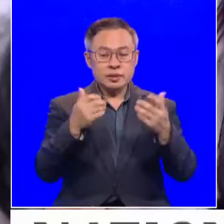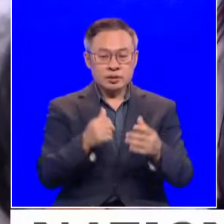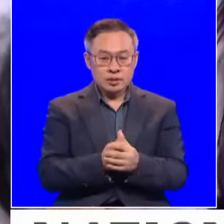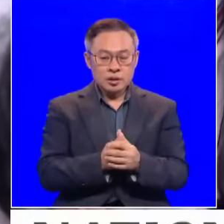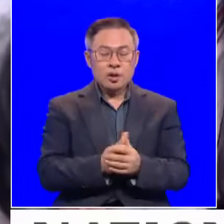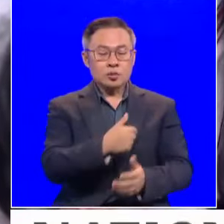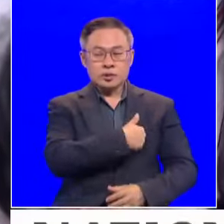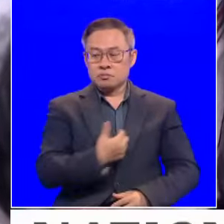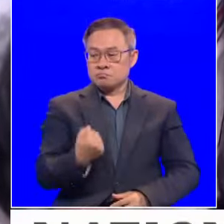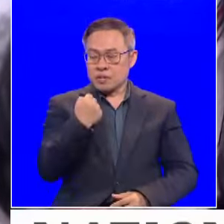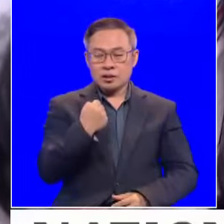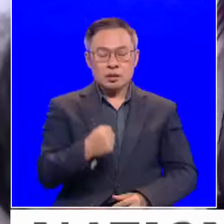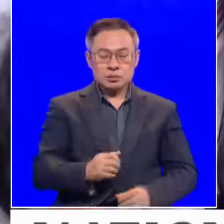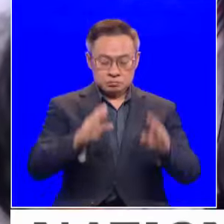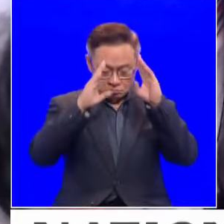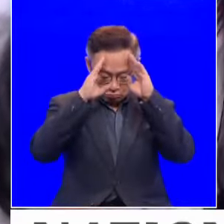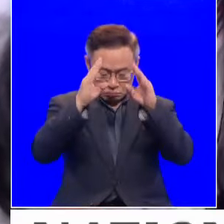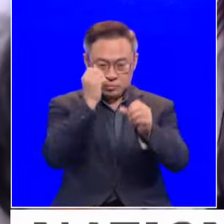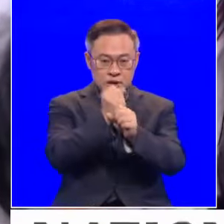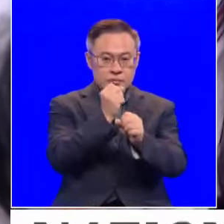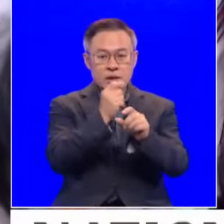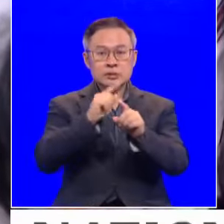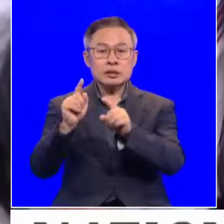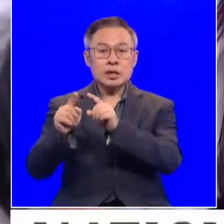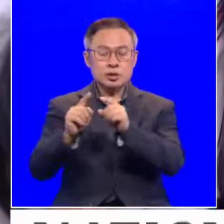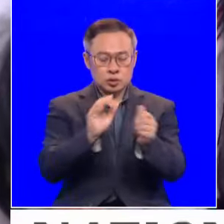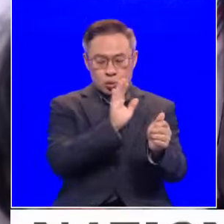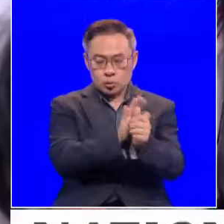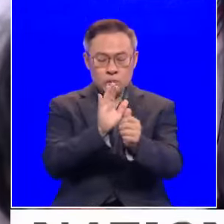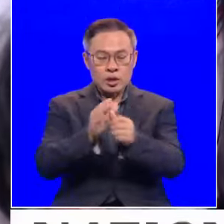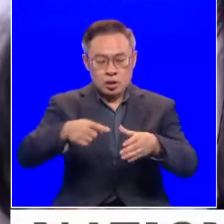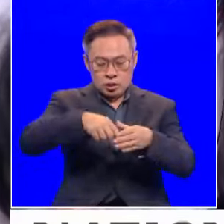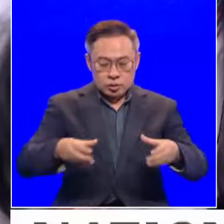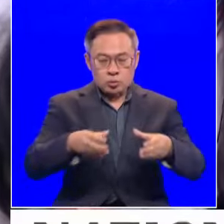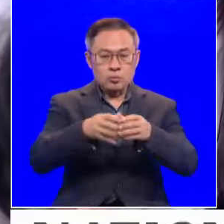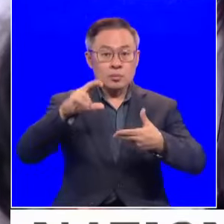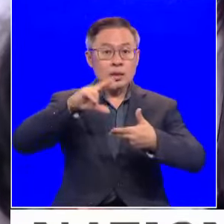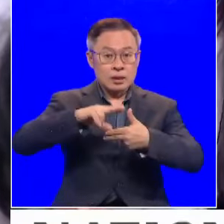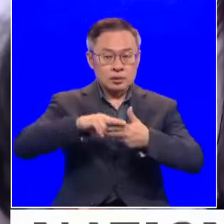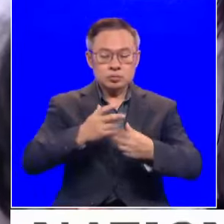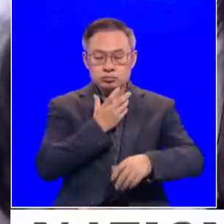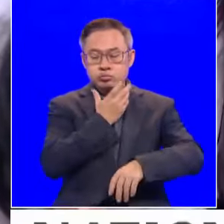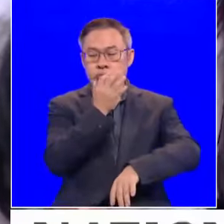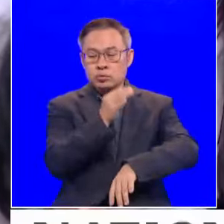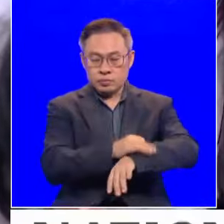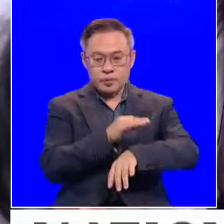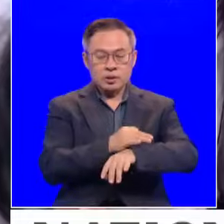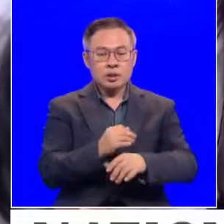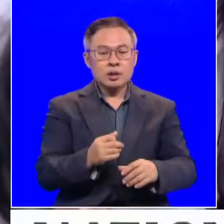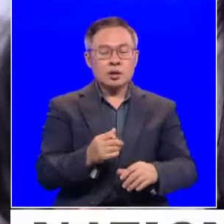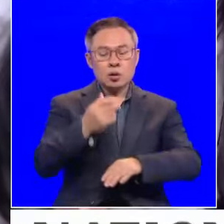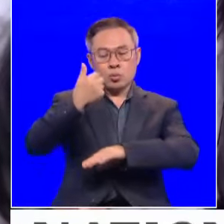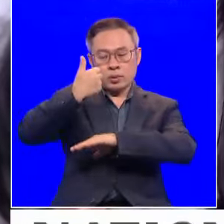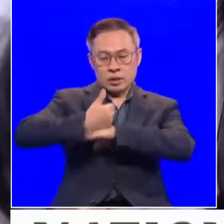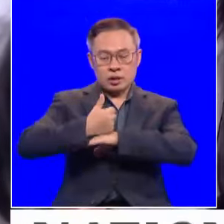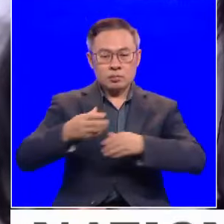งและแน่วแน่ที่จะดูแลพรรคพลังประชารัฐในฐานะหัวหน้าพรรคไปตลอดไปตล